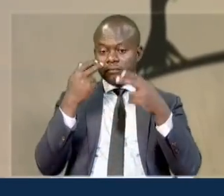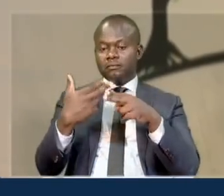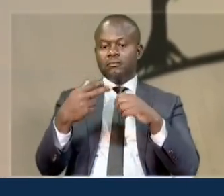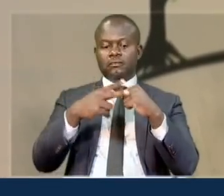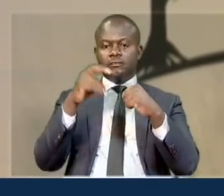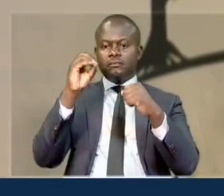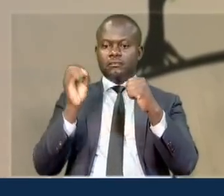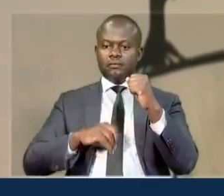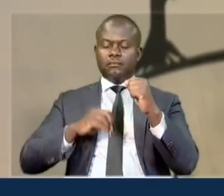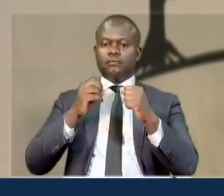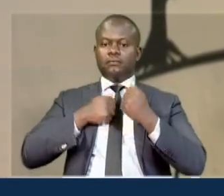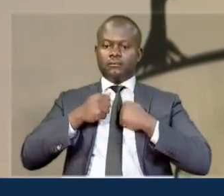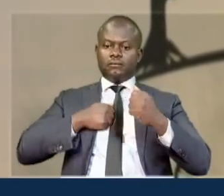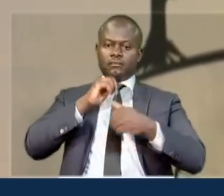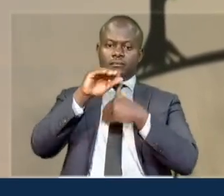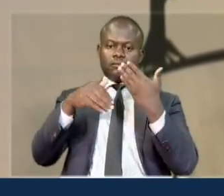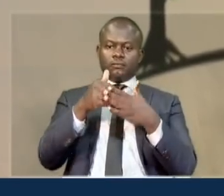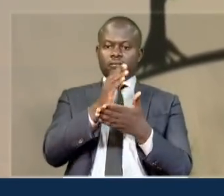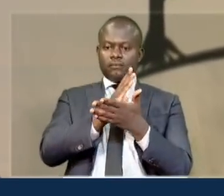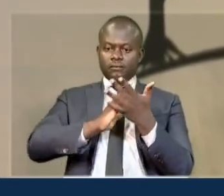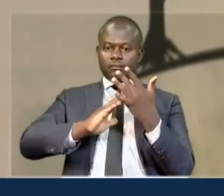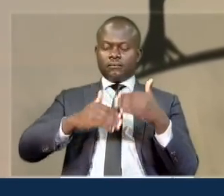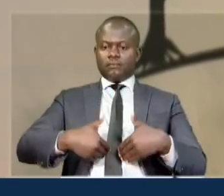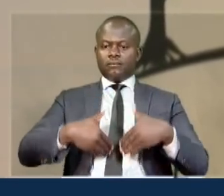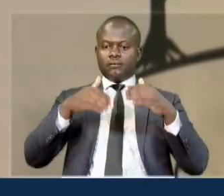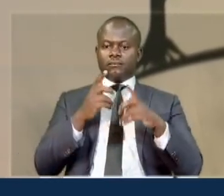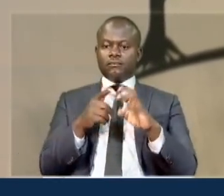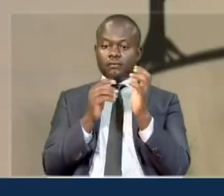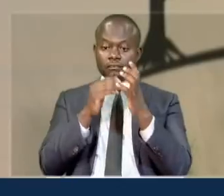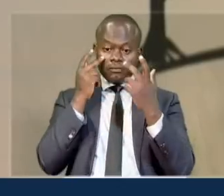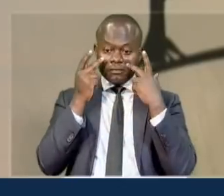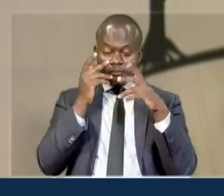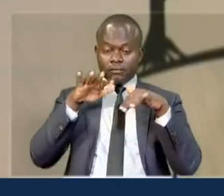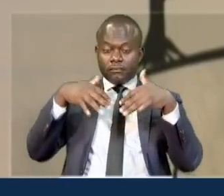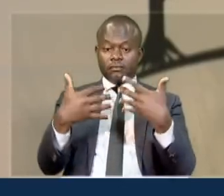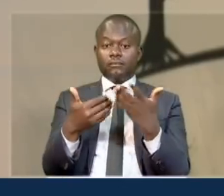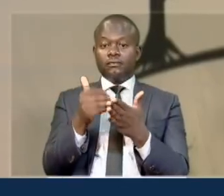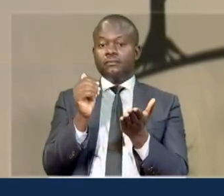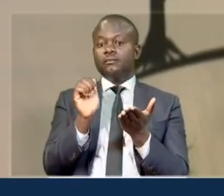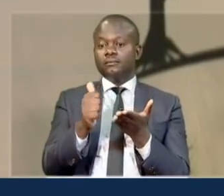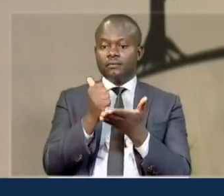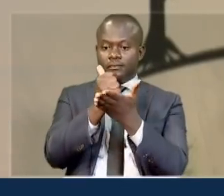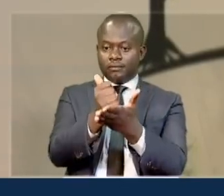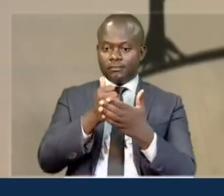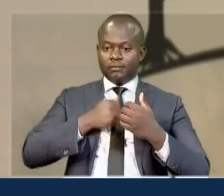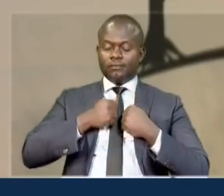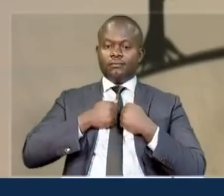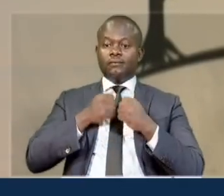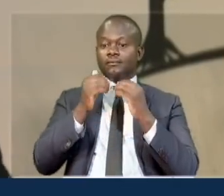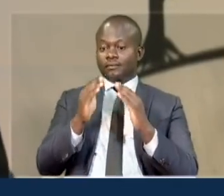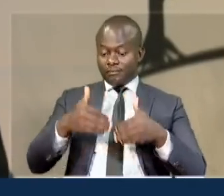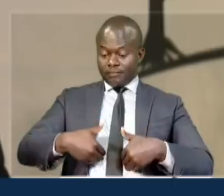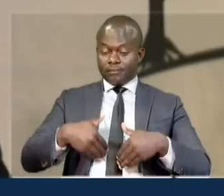y'abaturage b'u Rwanda ni igice cy'urubyiruko ariko wareba ubwoko bw'ubwishingizi bubereye cya gice cy'urubyiruko